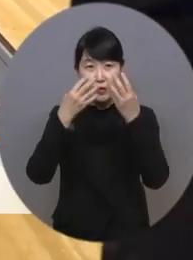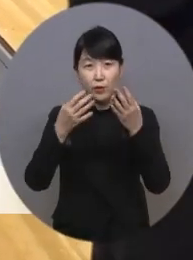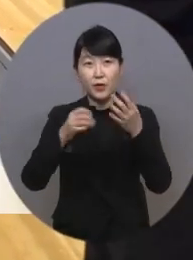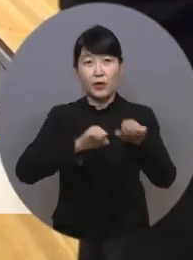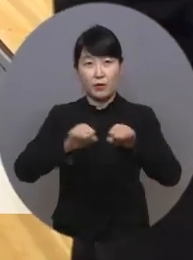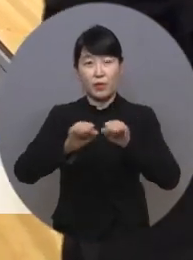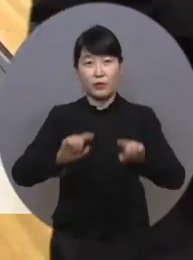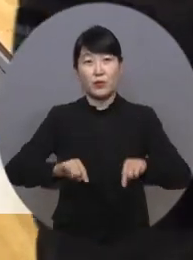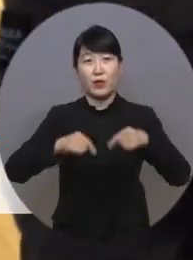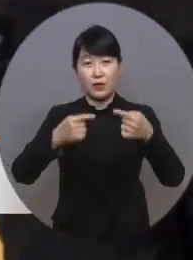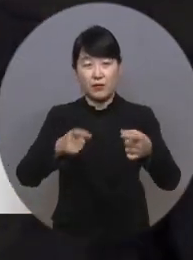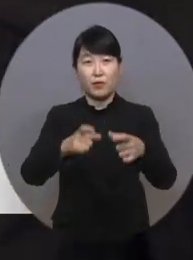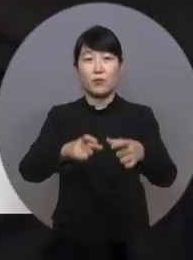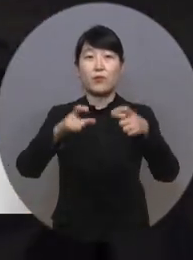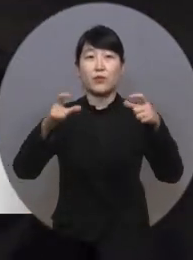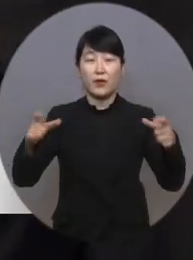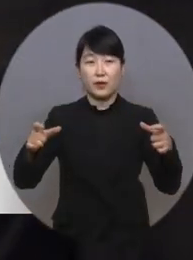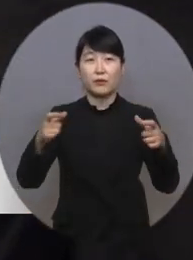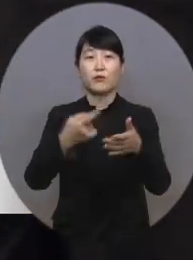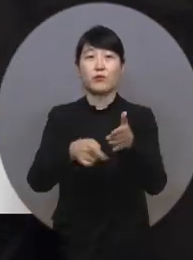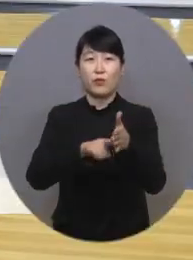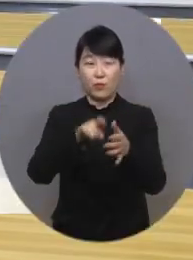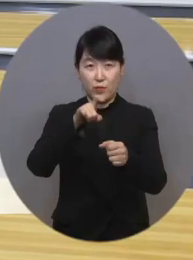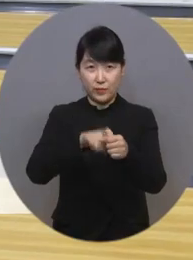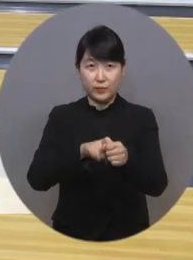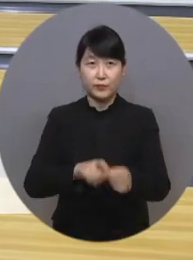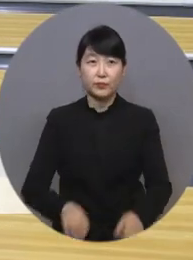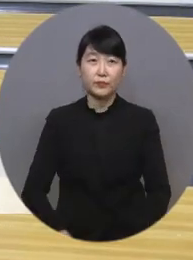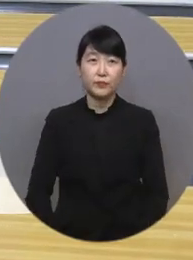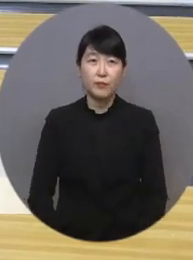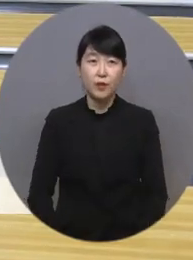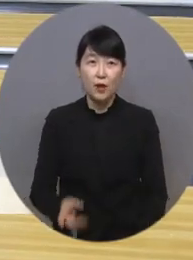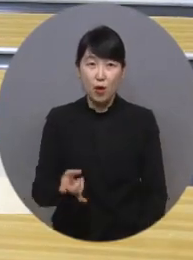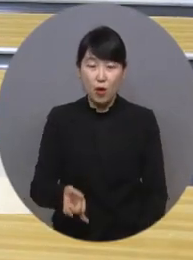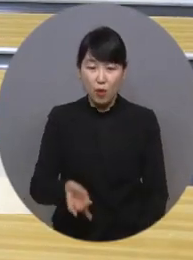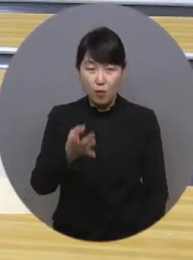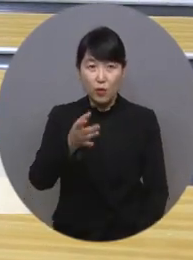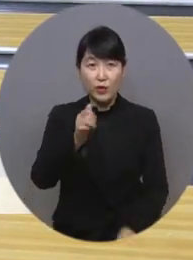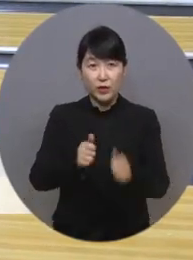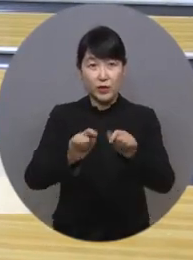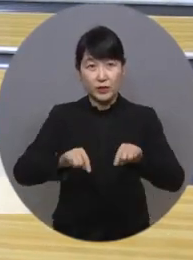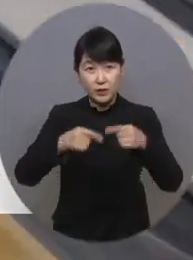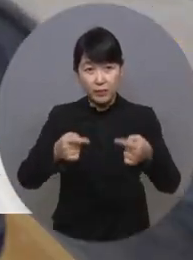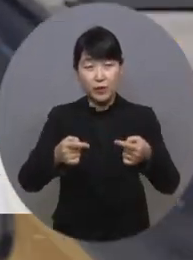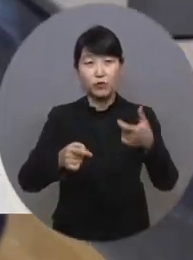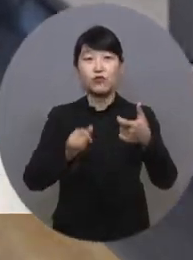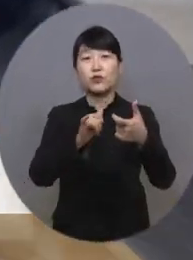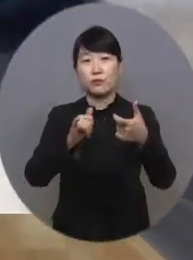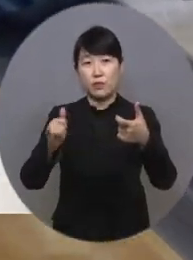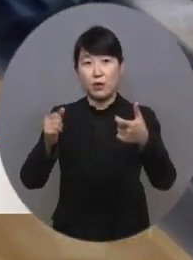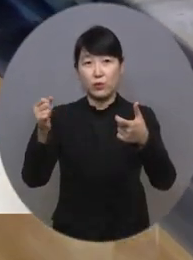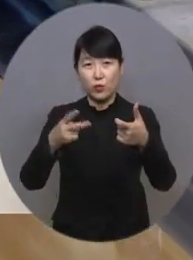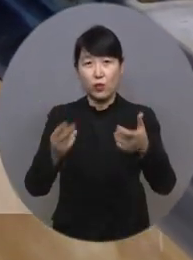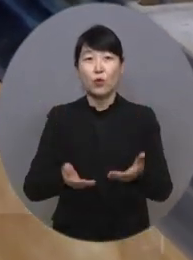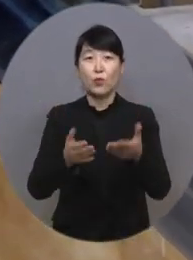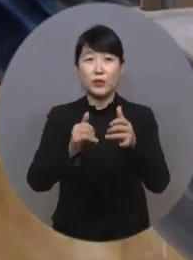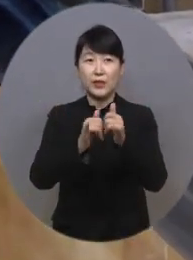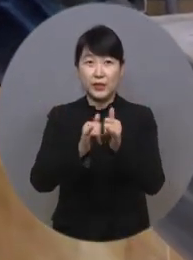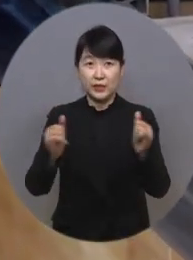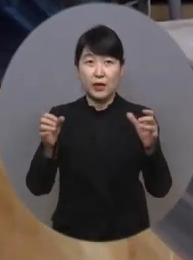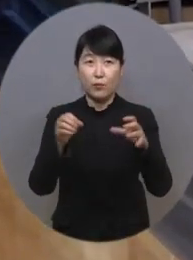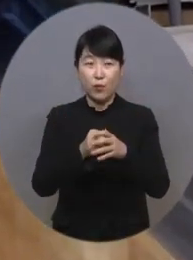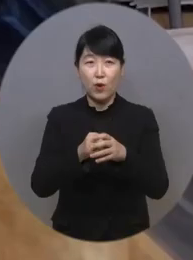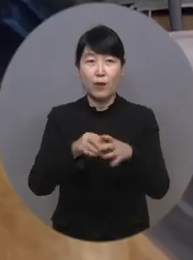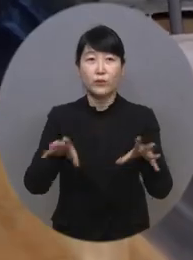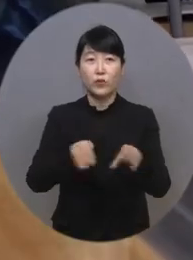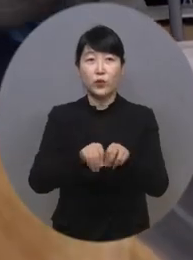생활체육 참가 확대를 위해 개최됐습니다. 볼링대회 참가자 60명과 자원봉사자 등 총